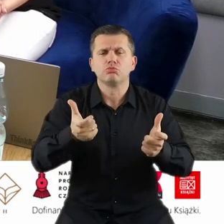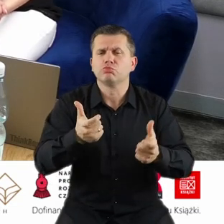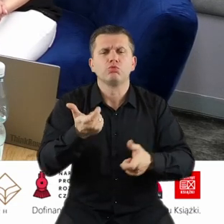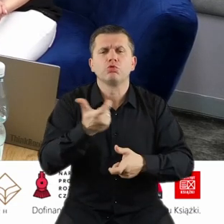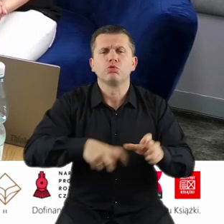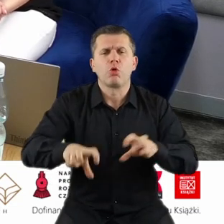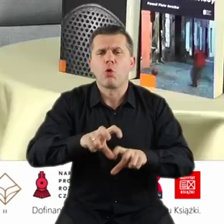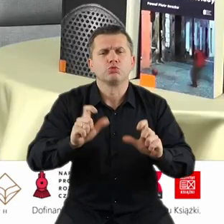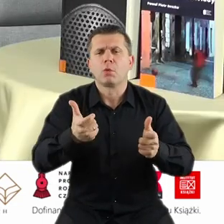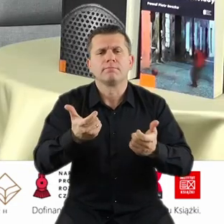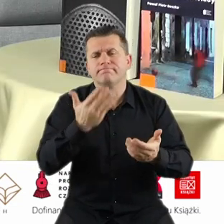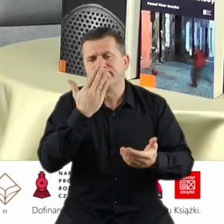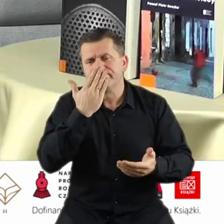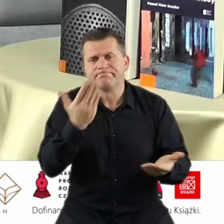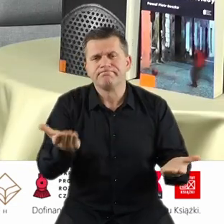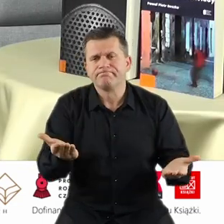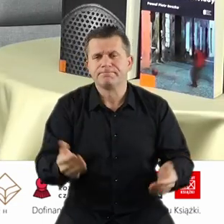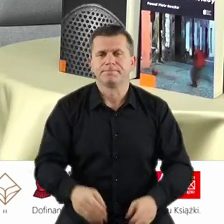polegała?